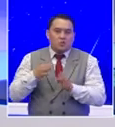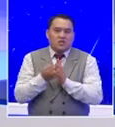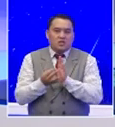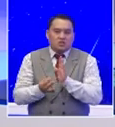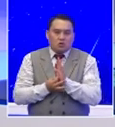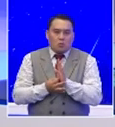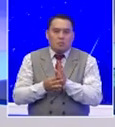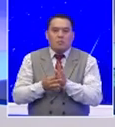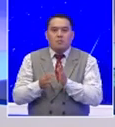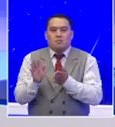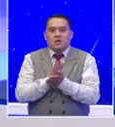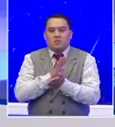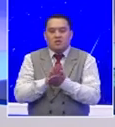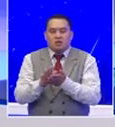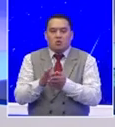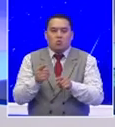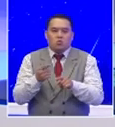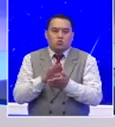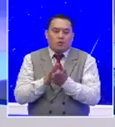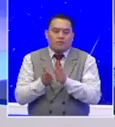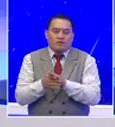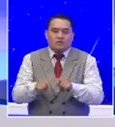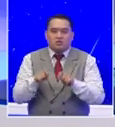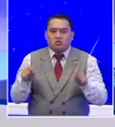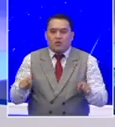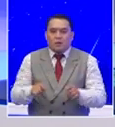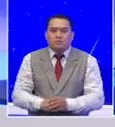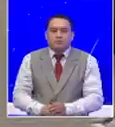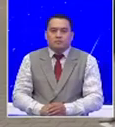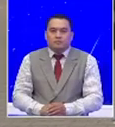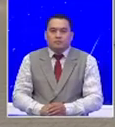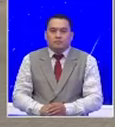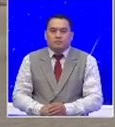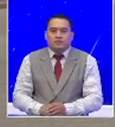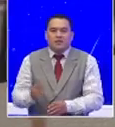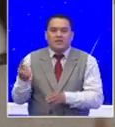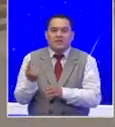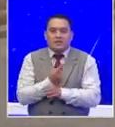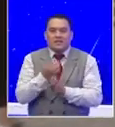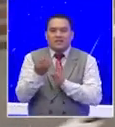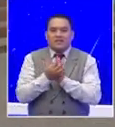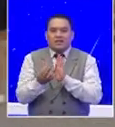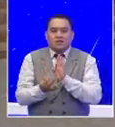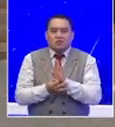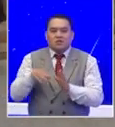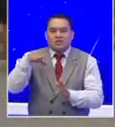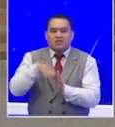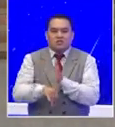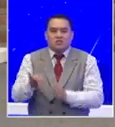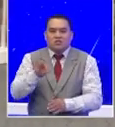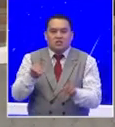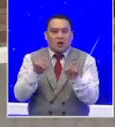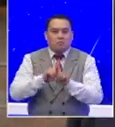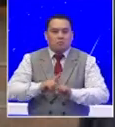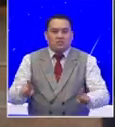для тестируемых созданы беспрецедентные условия. Пожалуй, единое тестирование этого года войдет в историю как самое